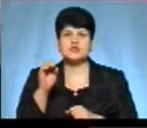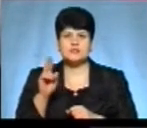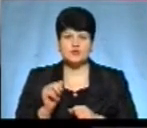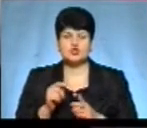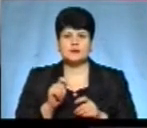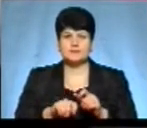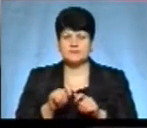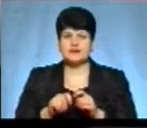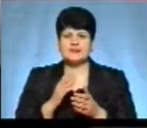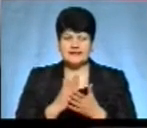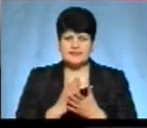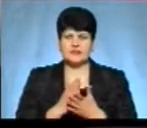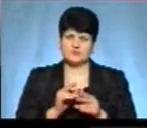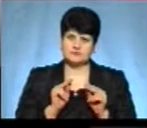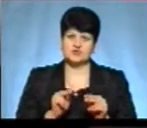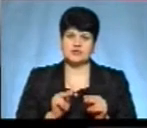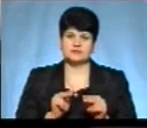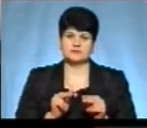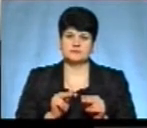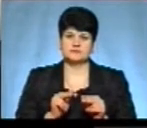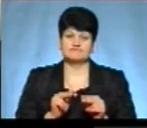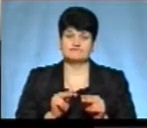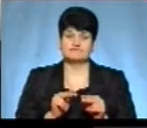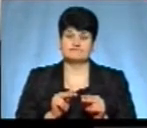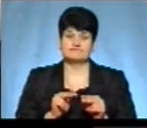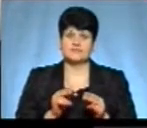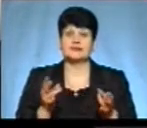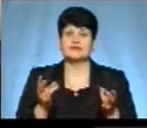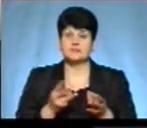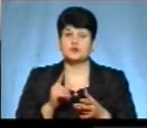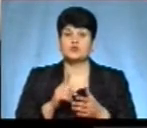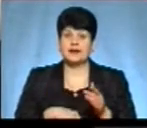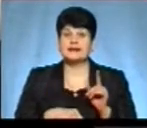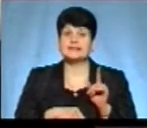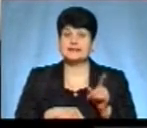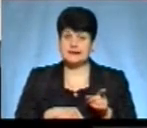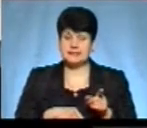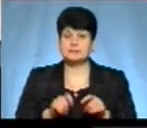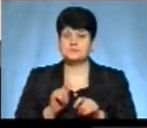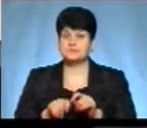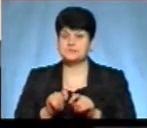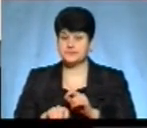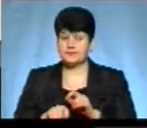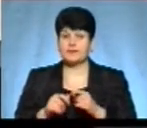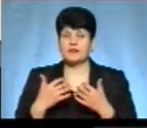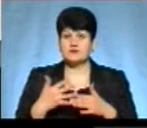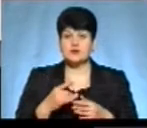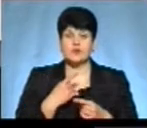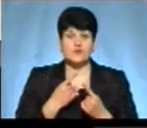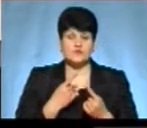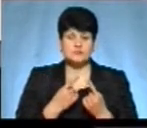є правдивими і їм варто вірити? Варто довіряти тим соціологічним дослідженням, які, як я вже